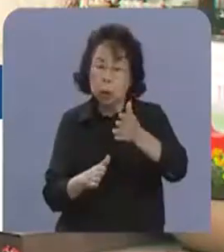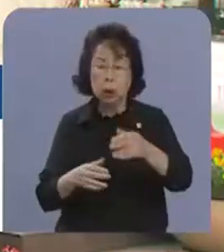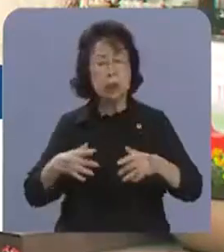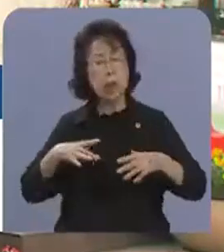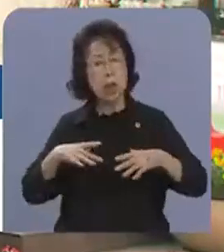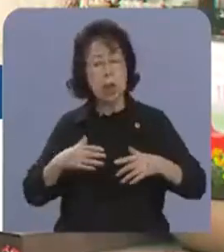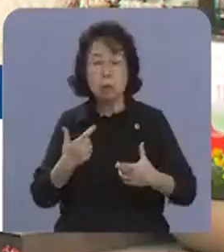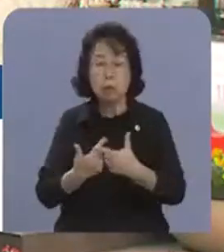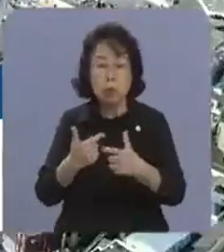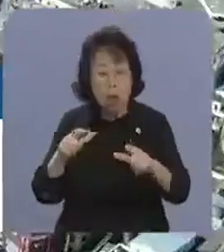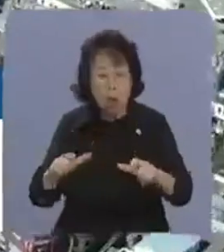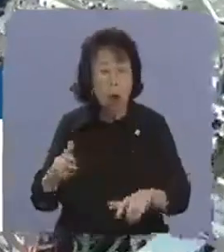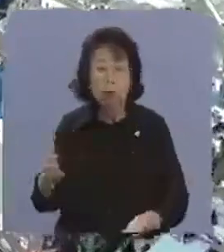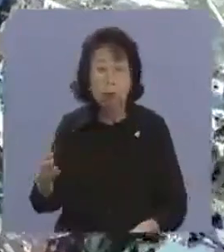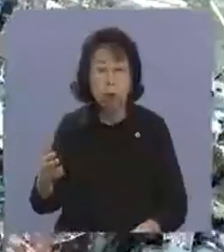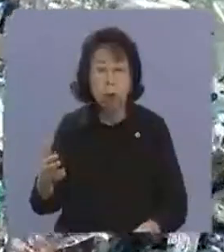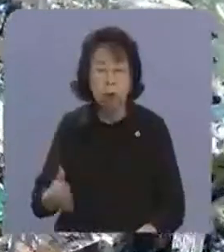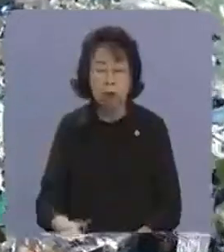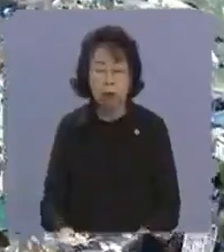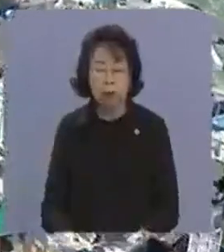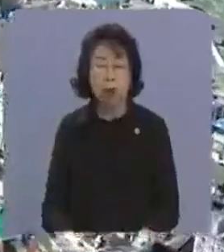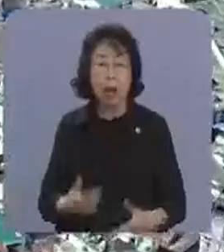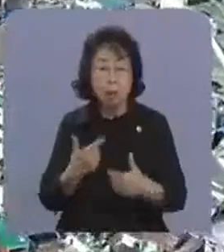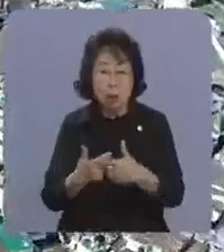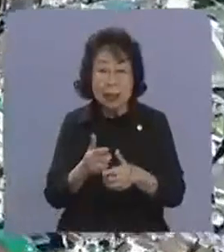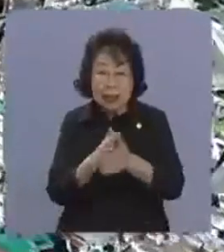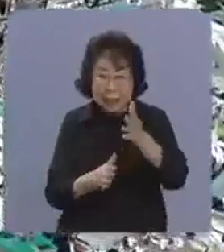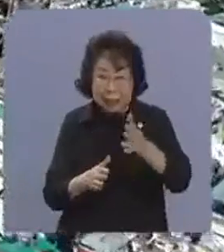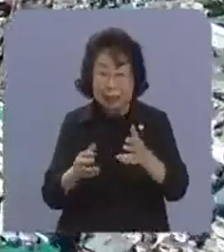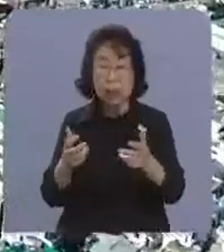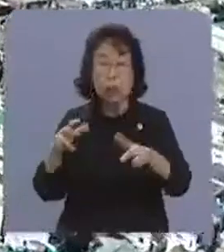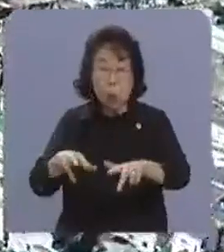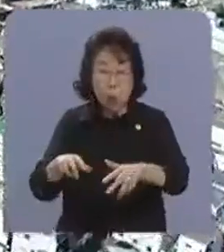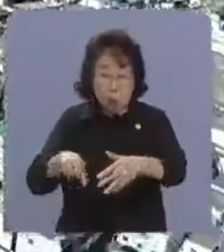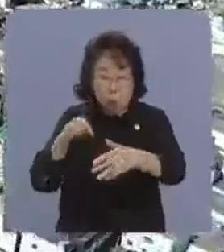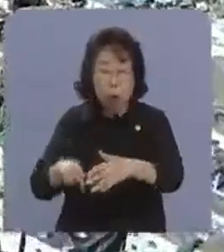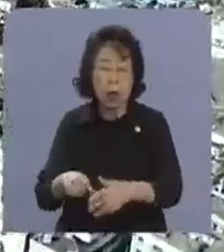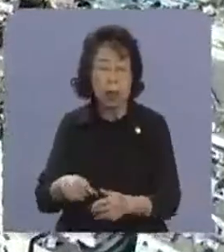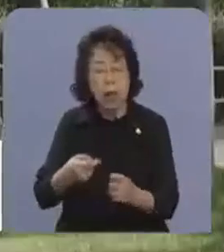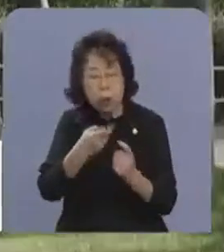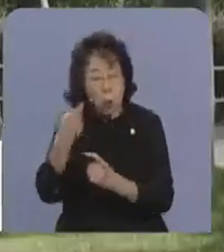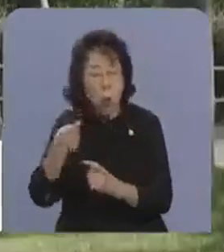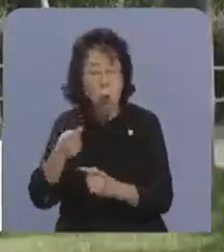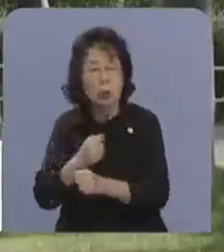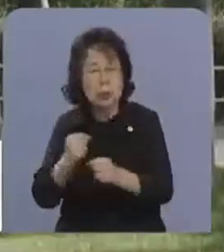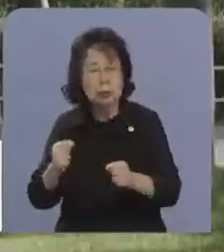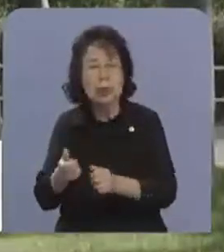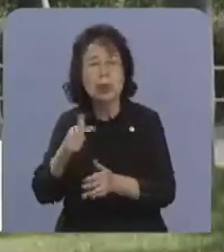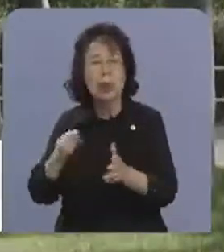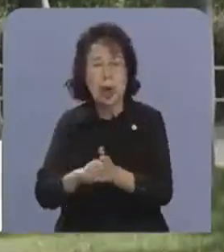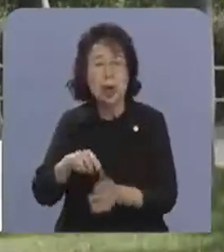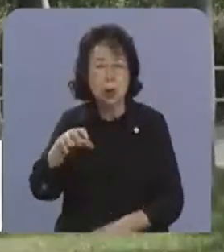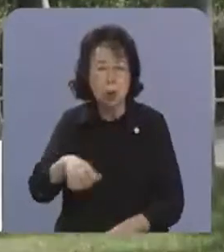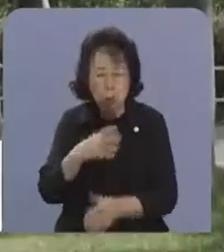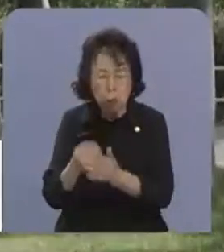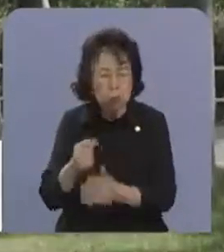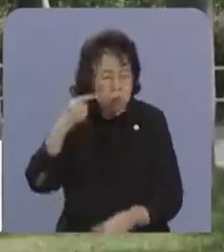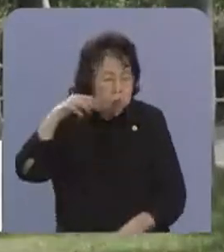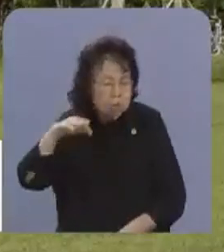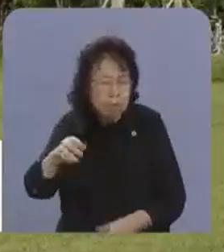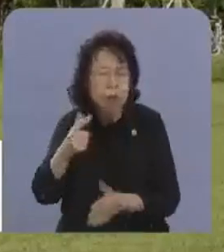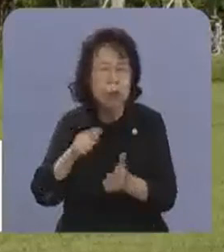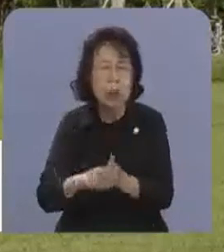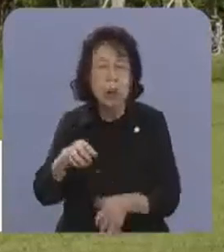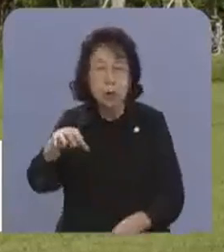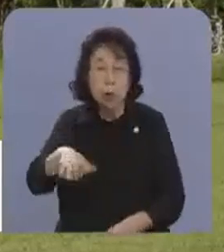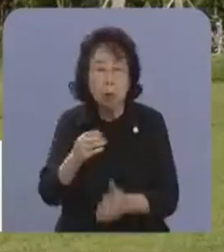부산에만 없어. 이에 부산시가 부산시민공원에 지역의 독립운동사와 독립운동가를 기리는